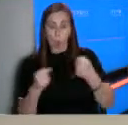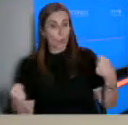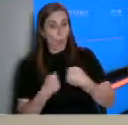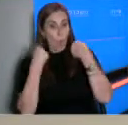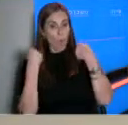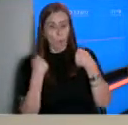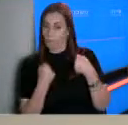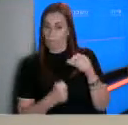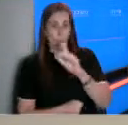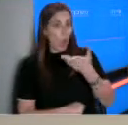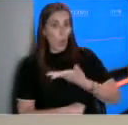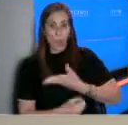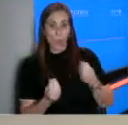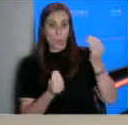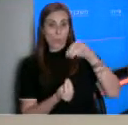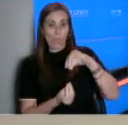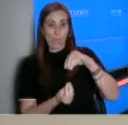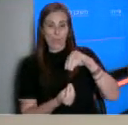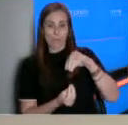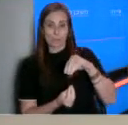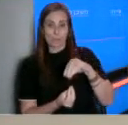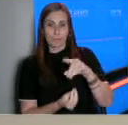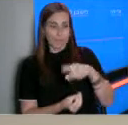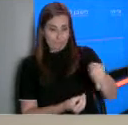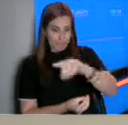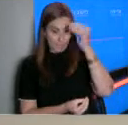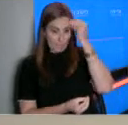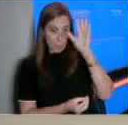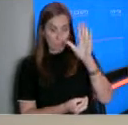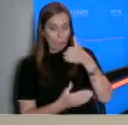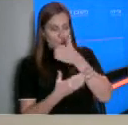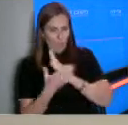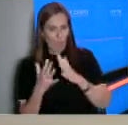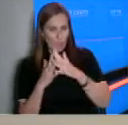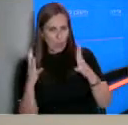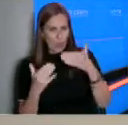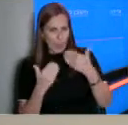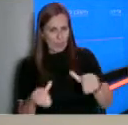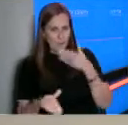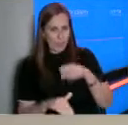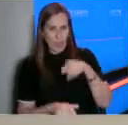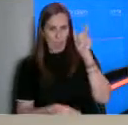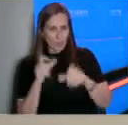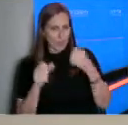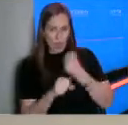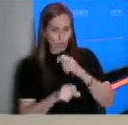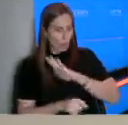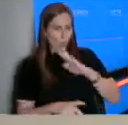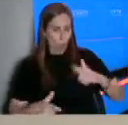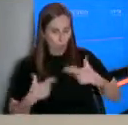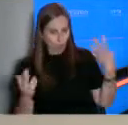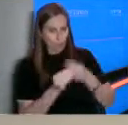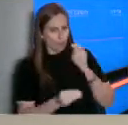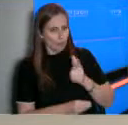תאונה, לא יקבלו את התוספת. להזכירכם, חלק ניכר מהנכים בישראל הם אנשים שעבדו כל חייהם